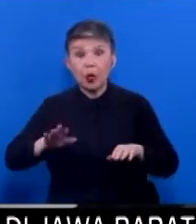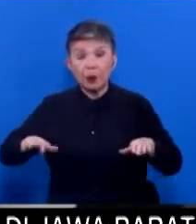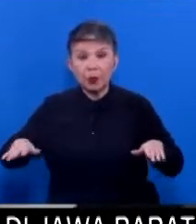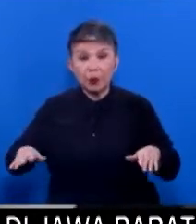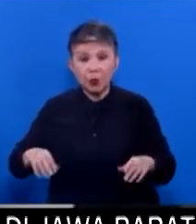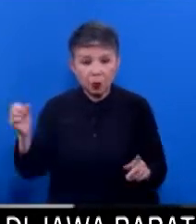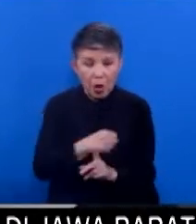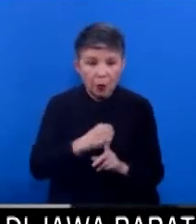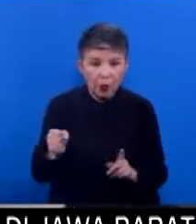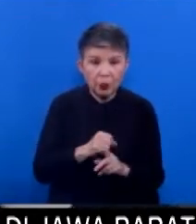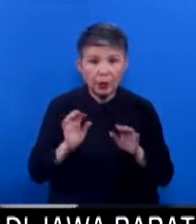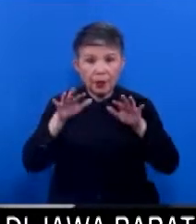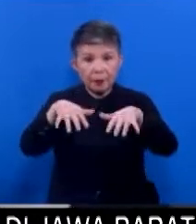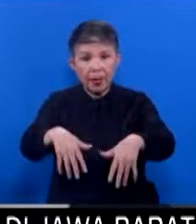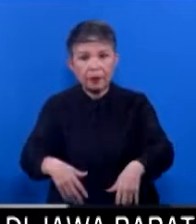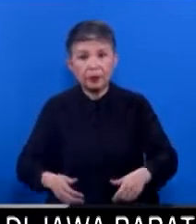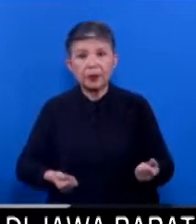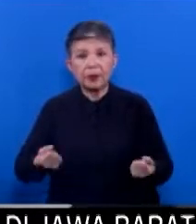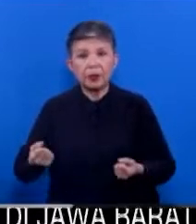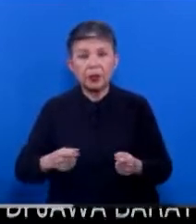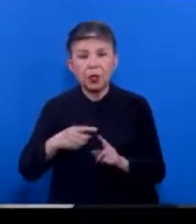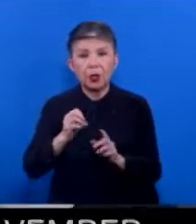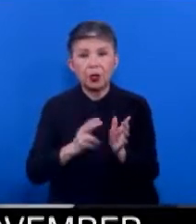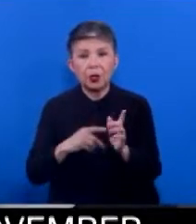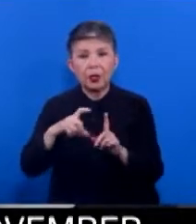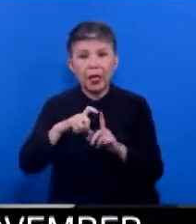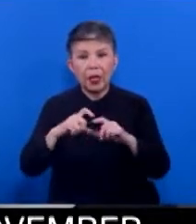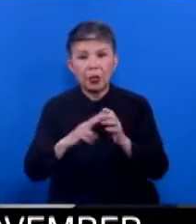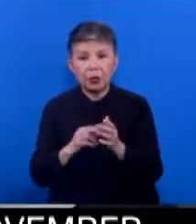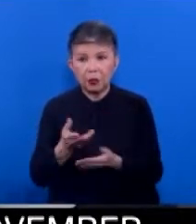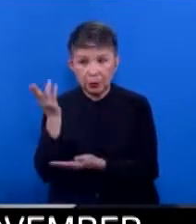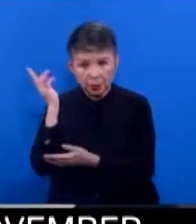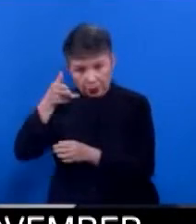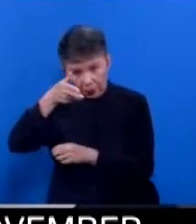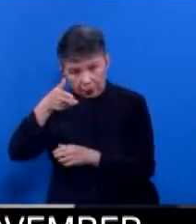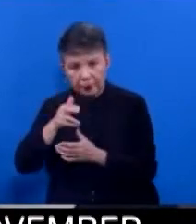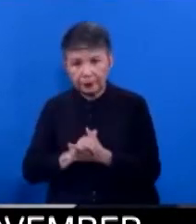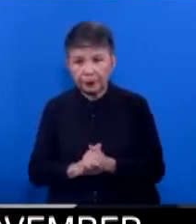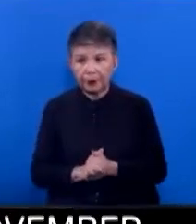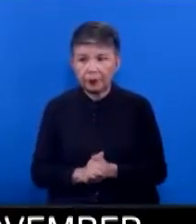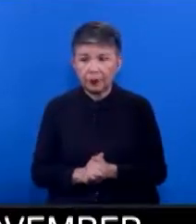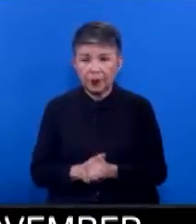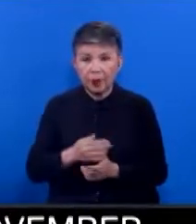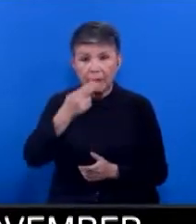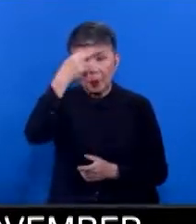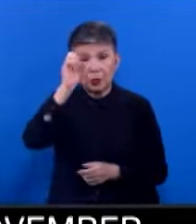Bus Tondano Senin lalu. Perbuatan mereka terekam dan videonya sempat viral di media sosial.